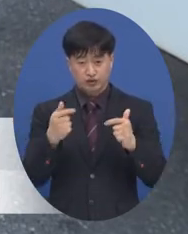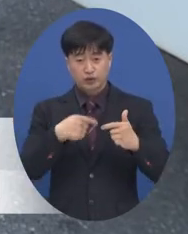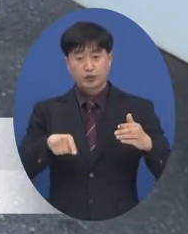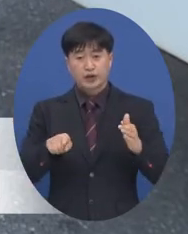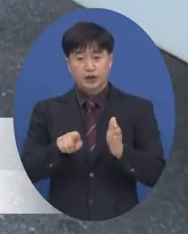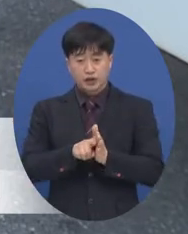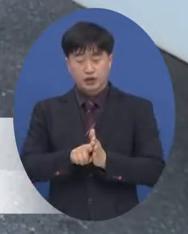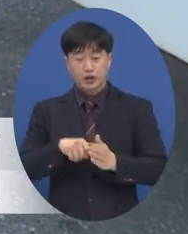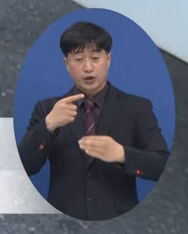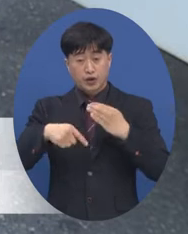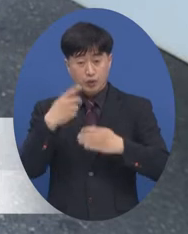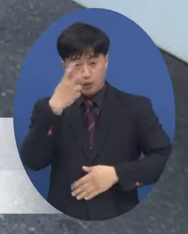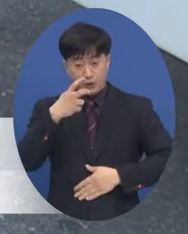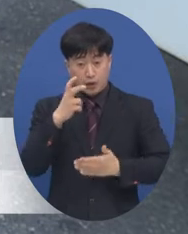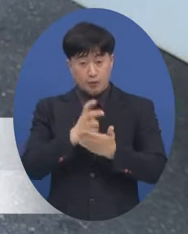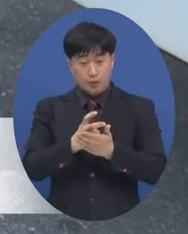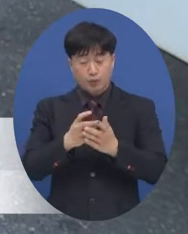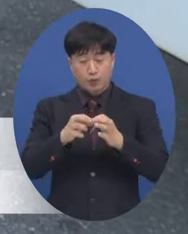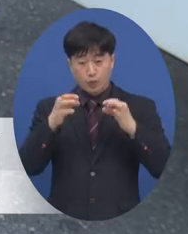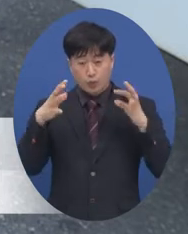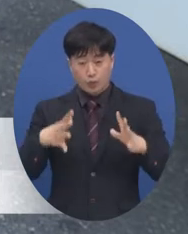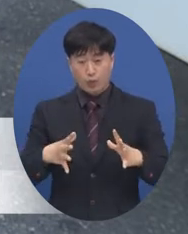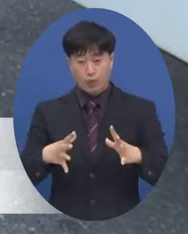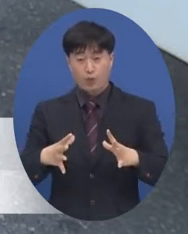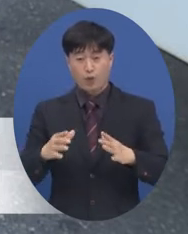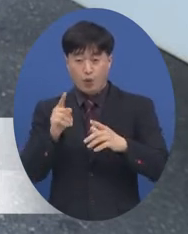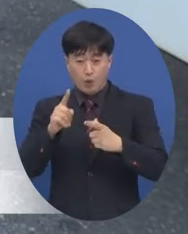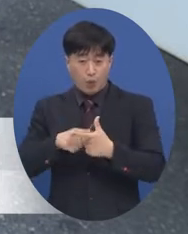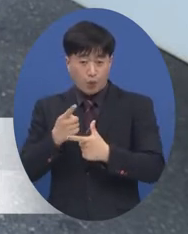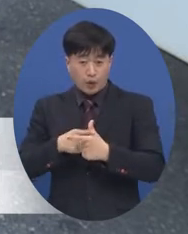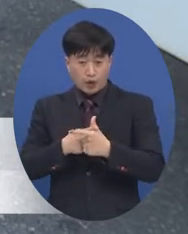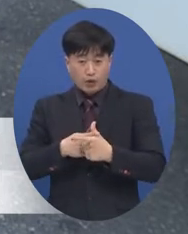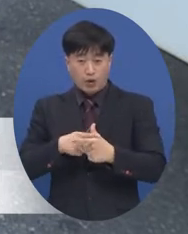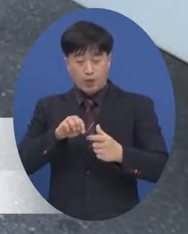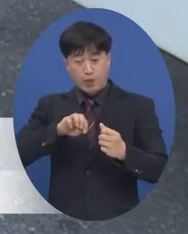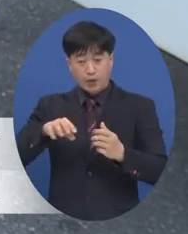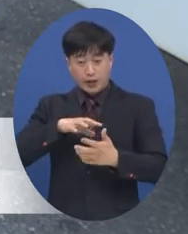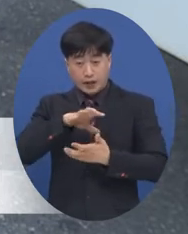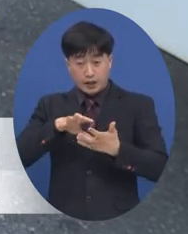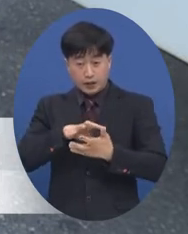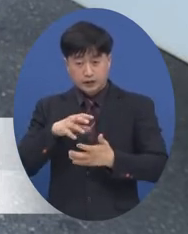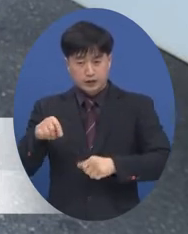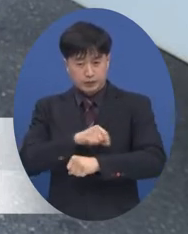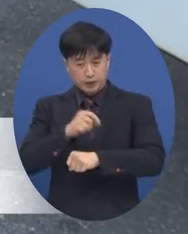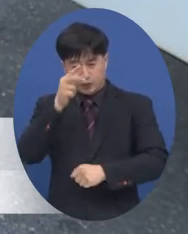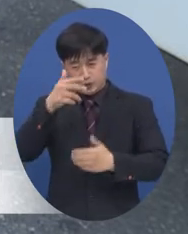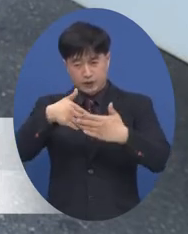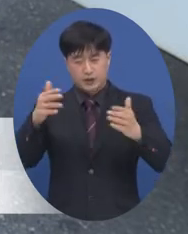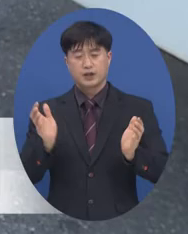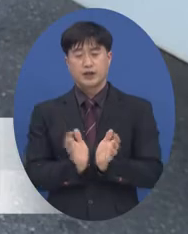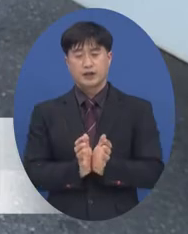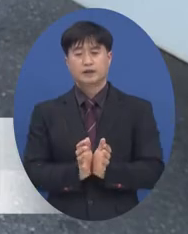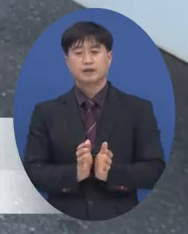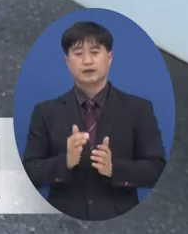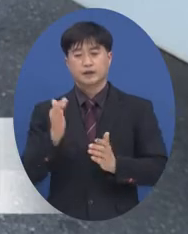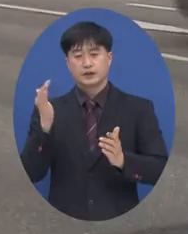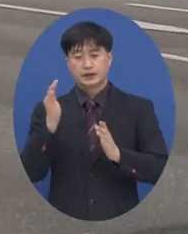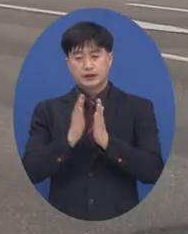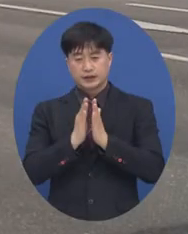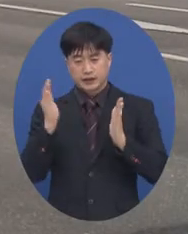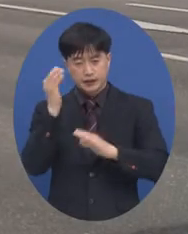계절관리제 기간 운행 경유차 배출가스와 공회전 특별단속을 실시합니다. 구영슬 기자가 현장 취재했습니다.